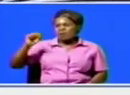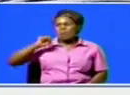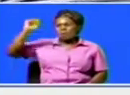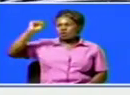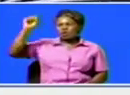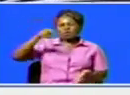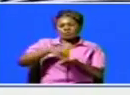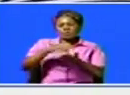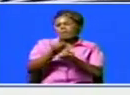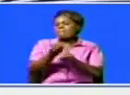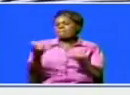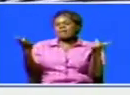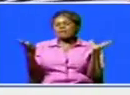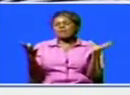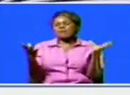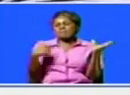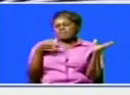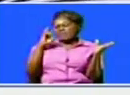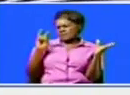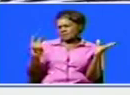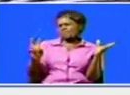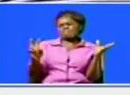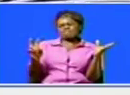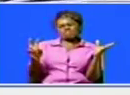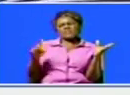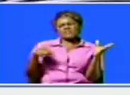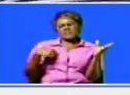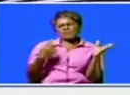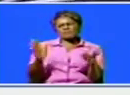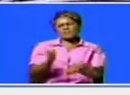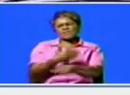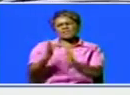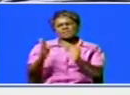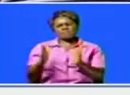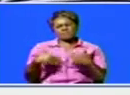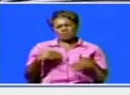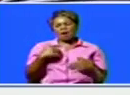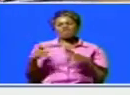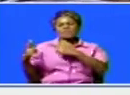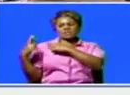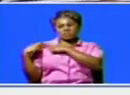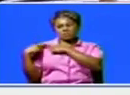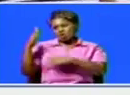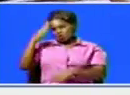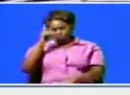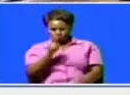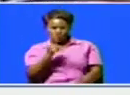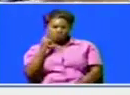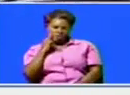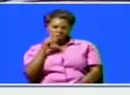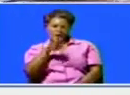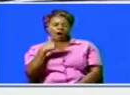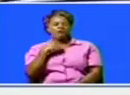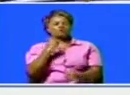imebadilika, kuna mengi ambapo niliona ya kwamba sisi kama wasanii pia tuko na jukumu. Unajua kama wewe Mary uko na